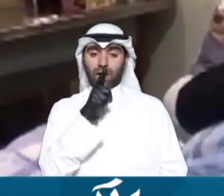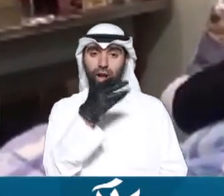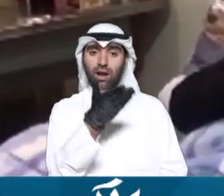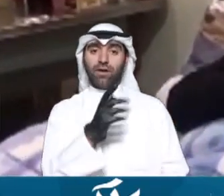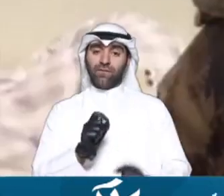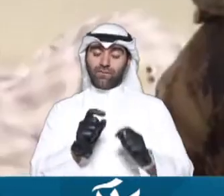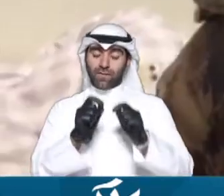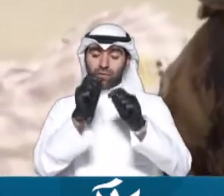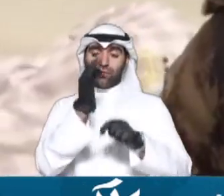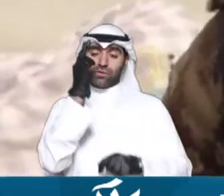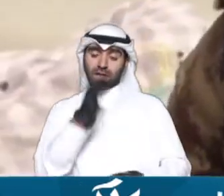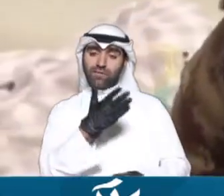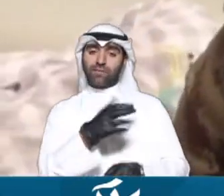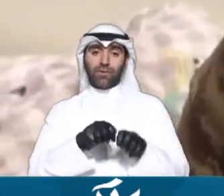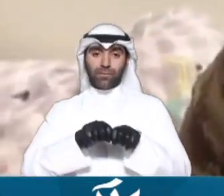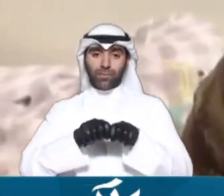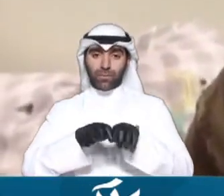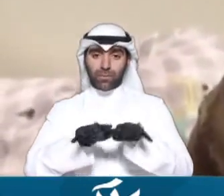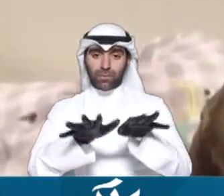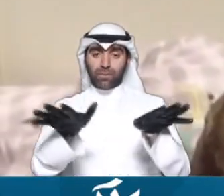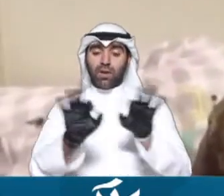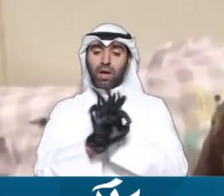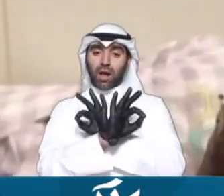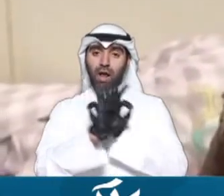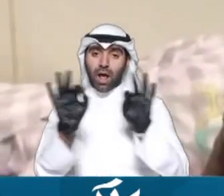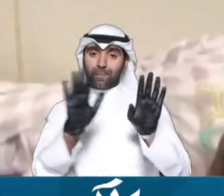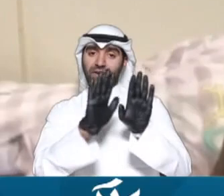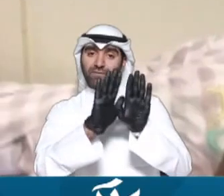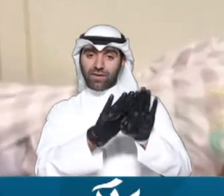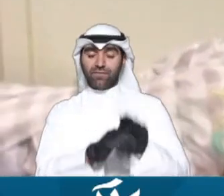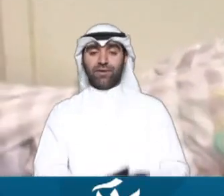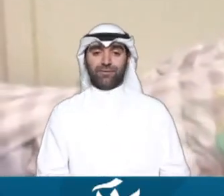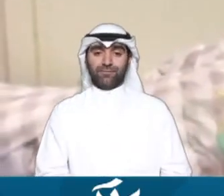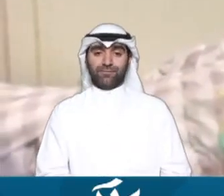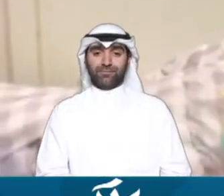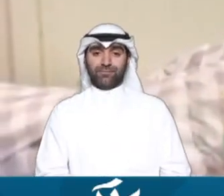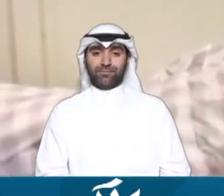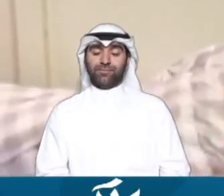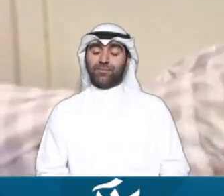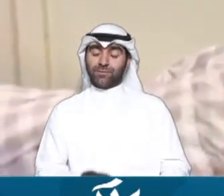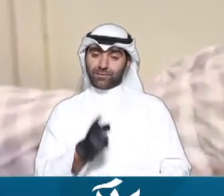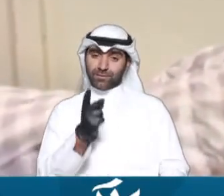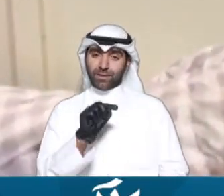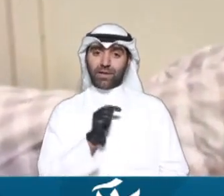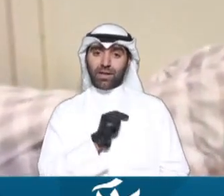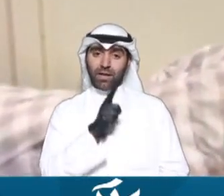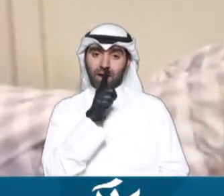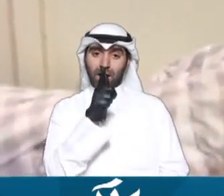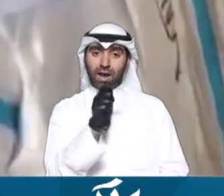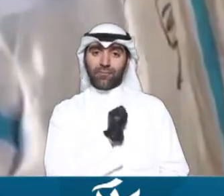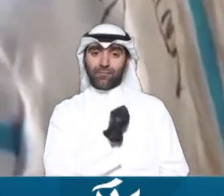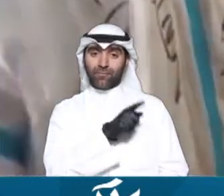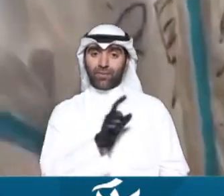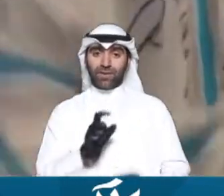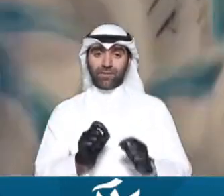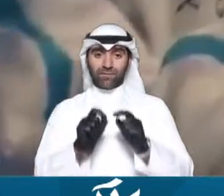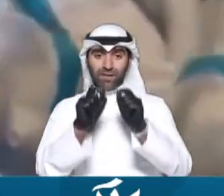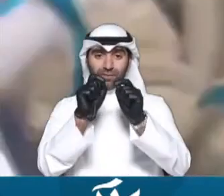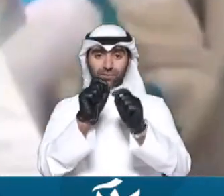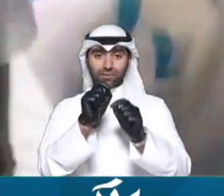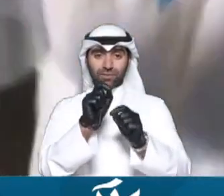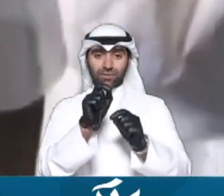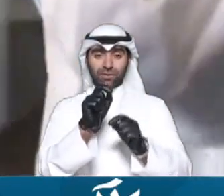سورة المدثر آية رقم 31. وتعد هذه الأوبئة في ظاهرها نقمة وفي طيها